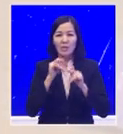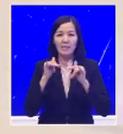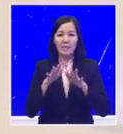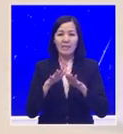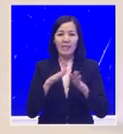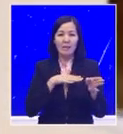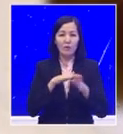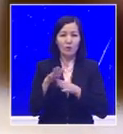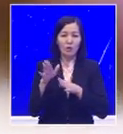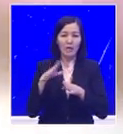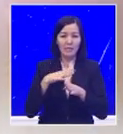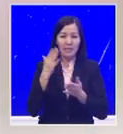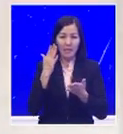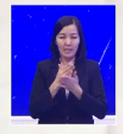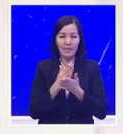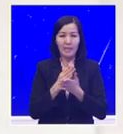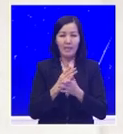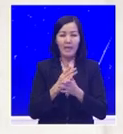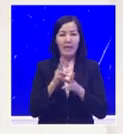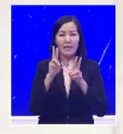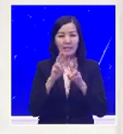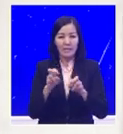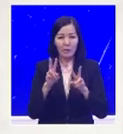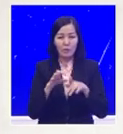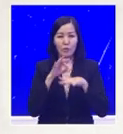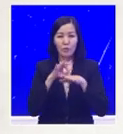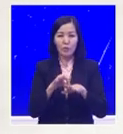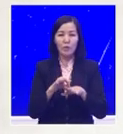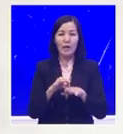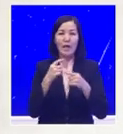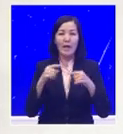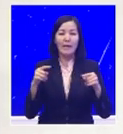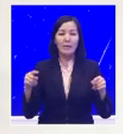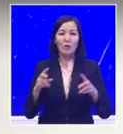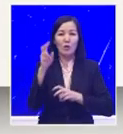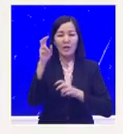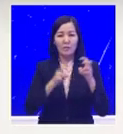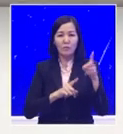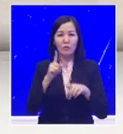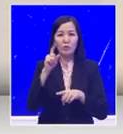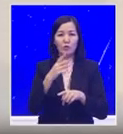бойынша іс-әрекеттерді жүзеге асырған анықталды. Тінту жүргізу барысында әртүрлі